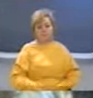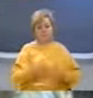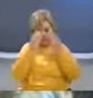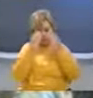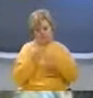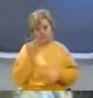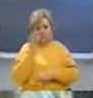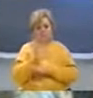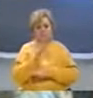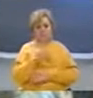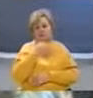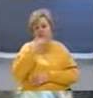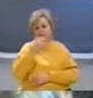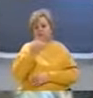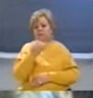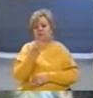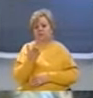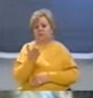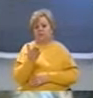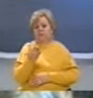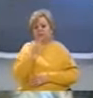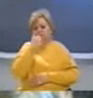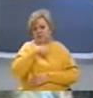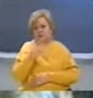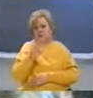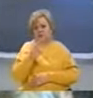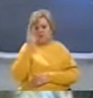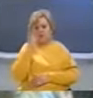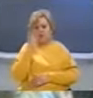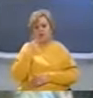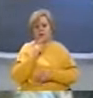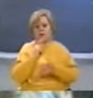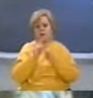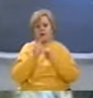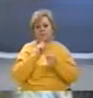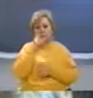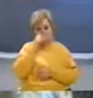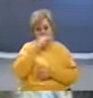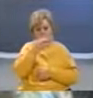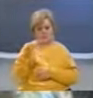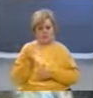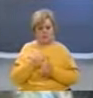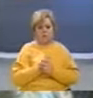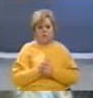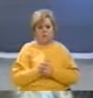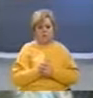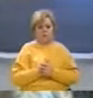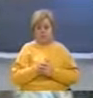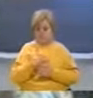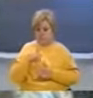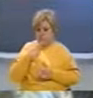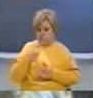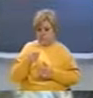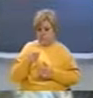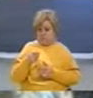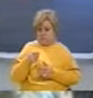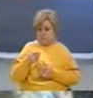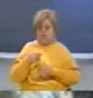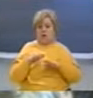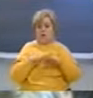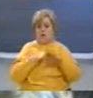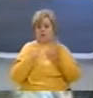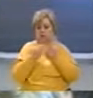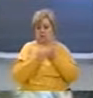deputet, pyetja lind vetvetill. Çka ne kuptojmë me marrëveshje me komunat? Atë të thotë kjo se bazuar në këtë